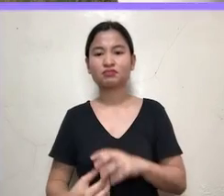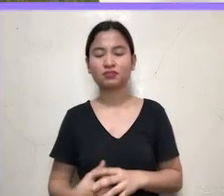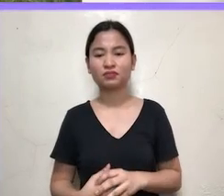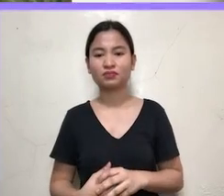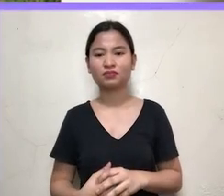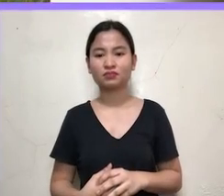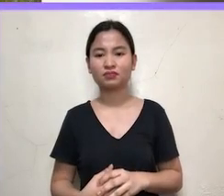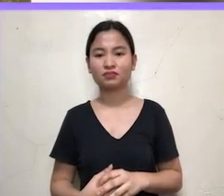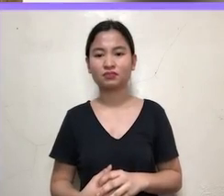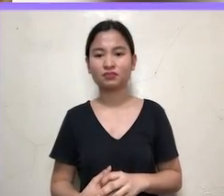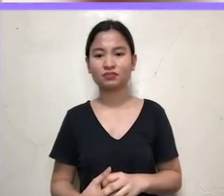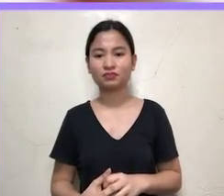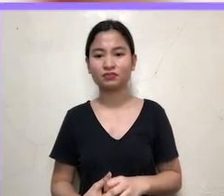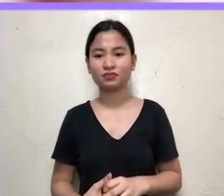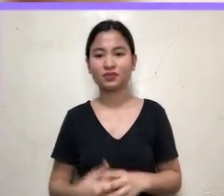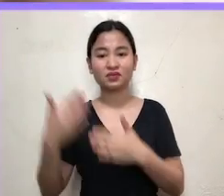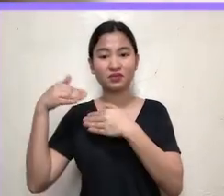may hirap,